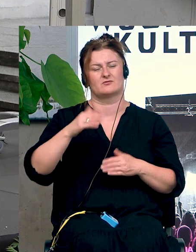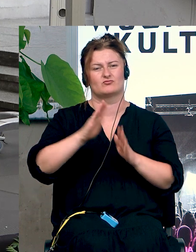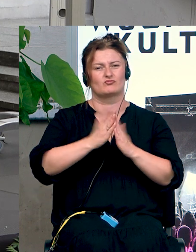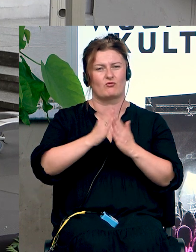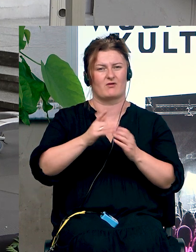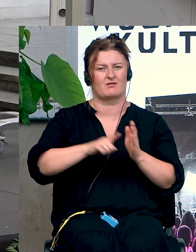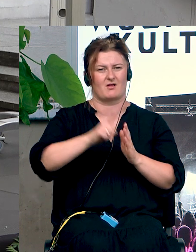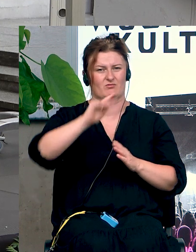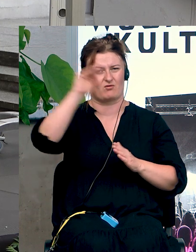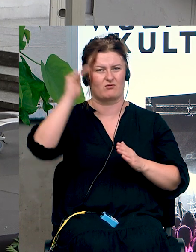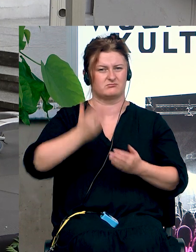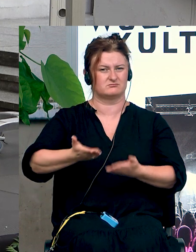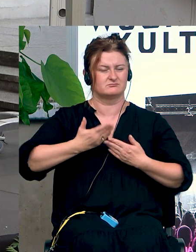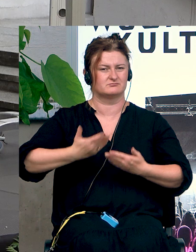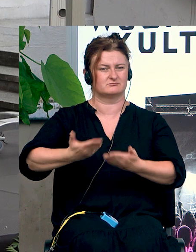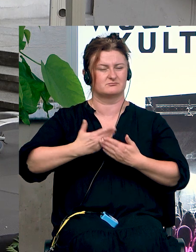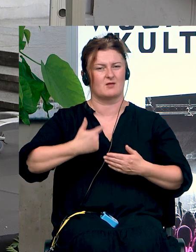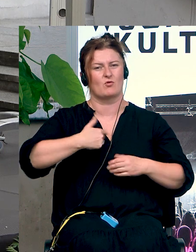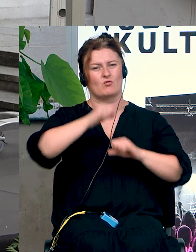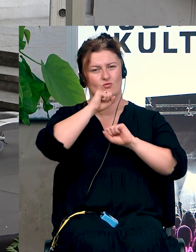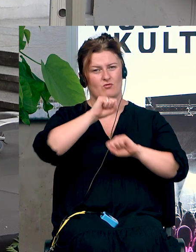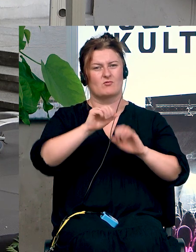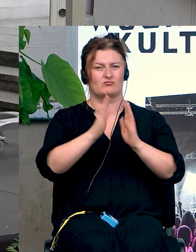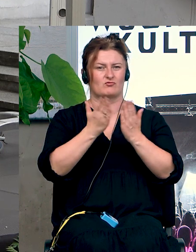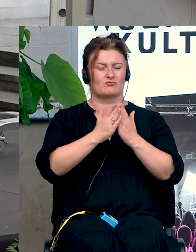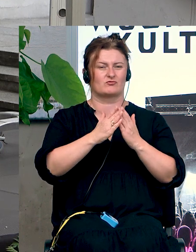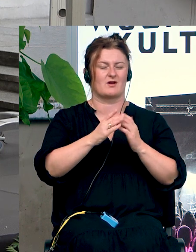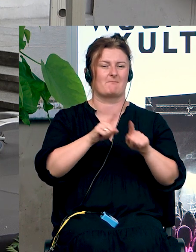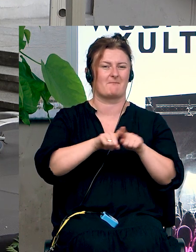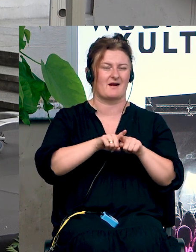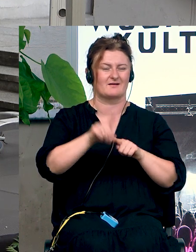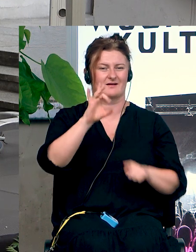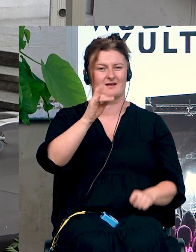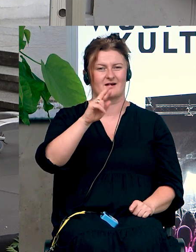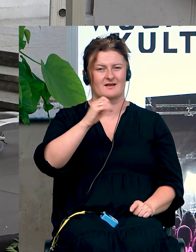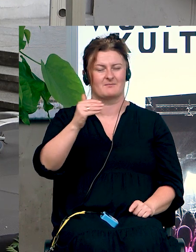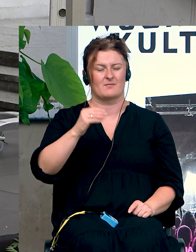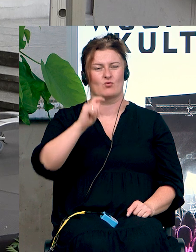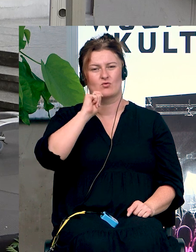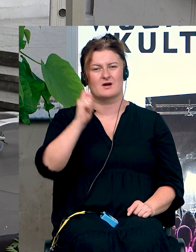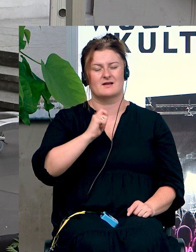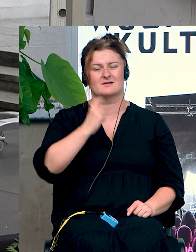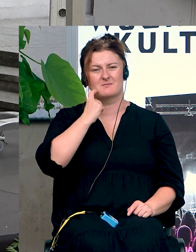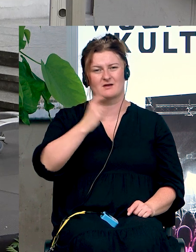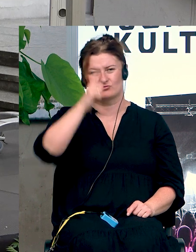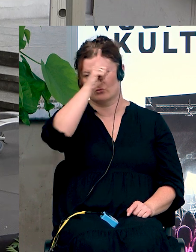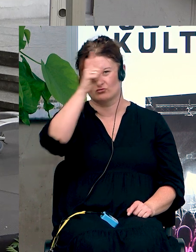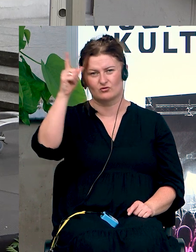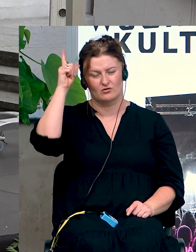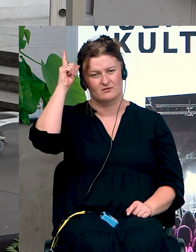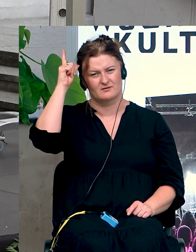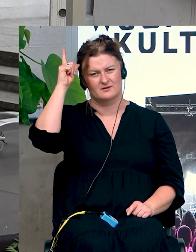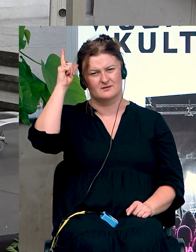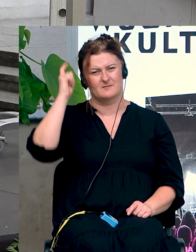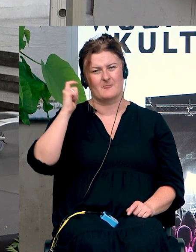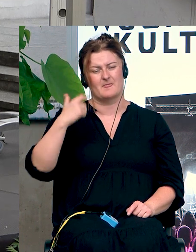були «Брати Грім», українські народні казки, такий великий том у нас був. І вже, напевно, у нас був вдома «Кобзар»,